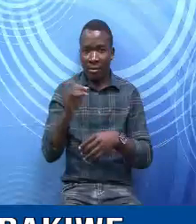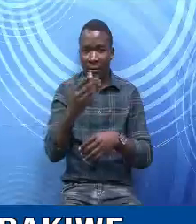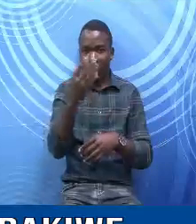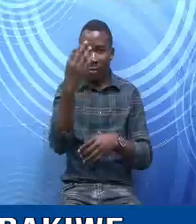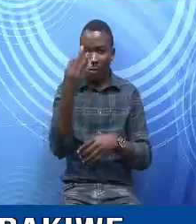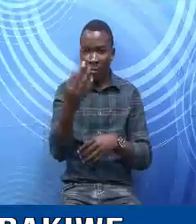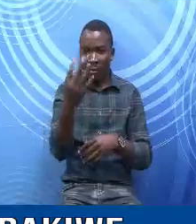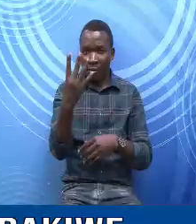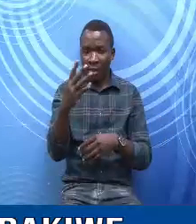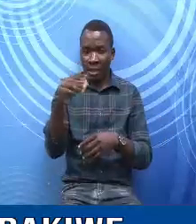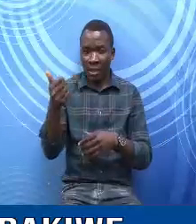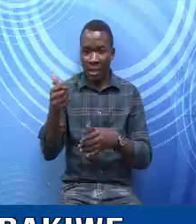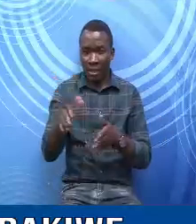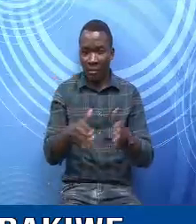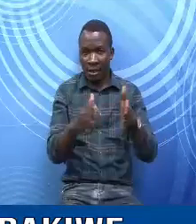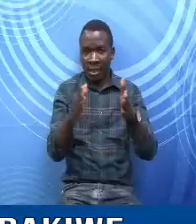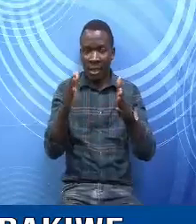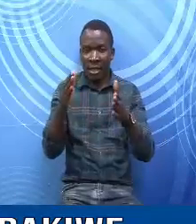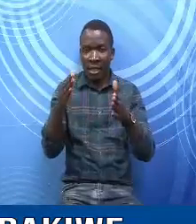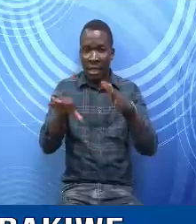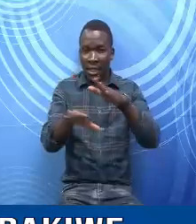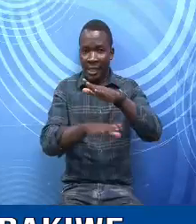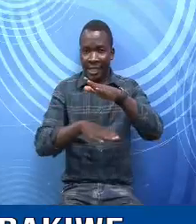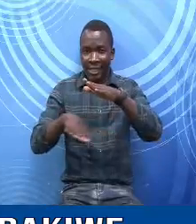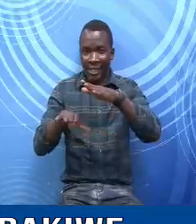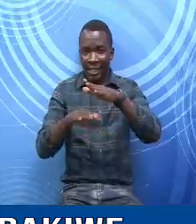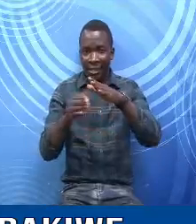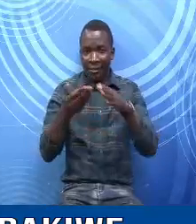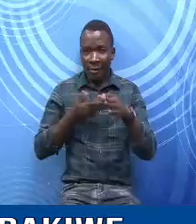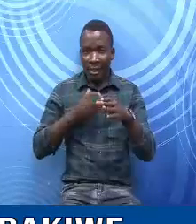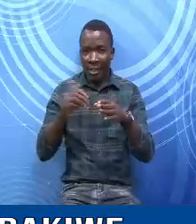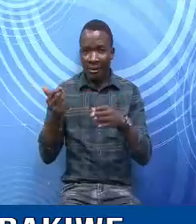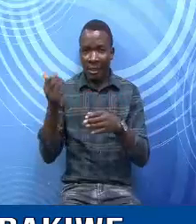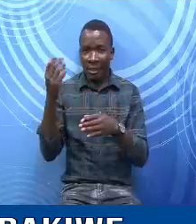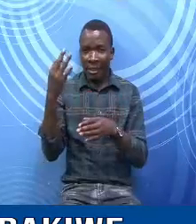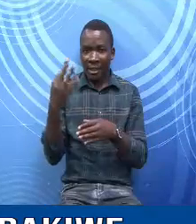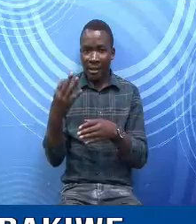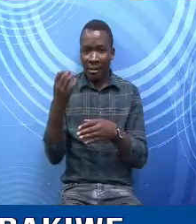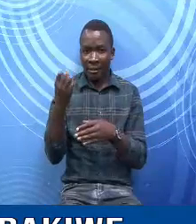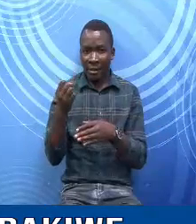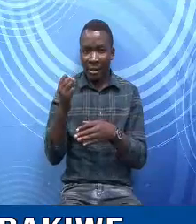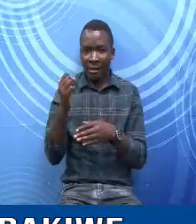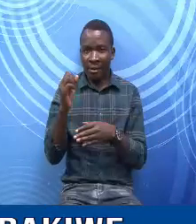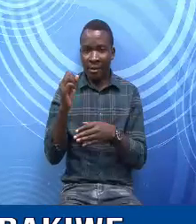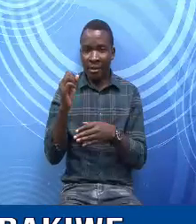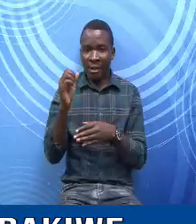igiye gutangira kaburimbo iciriritse tukagira n'ibindi 35